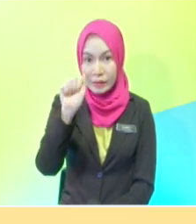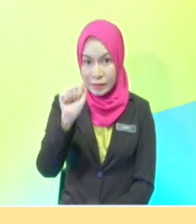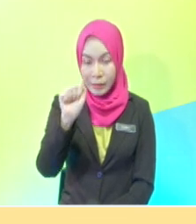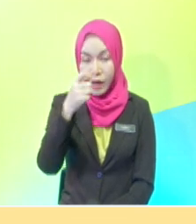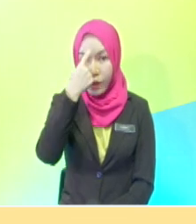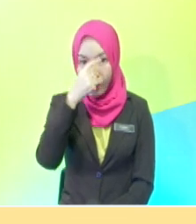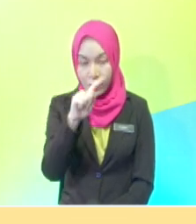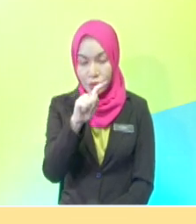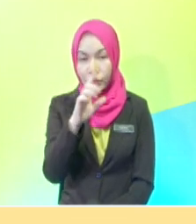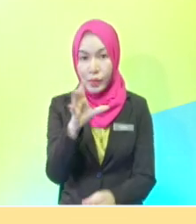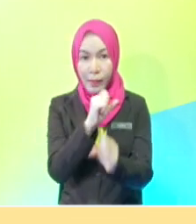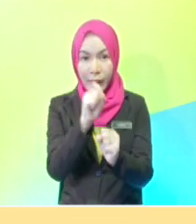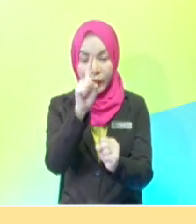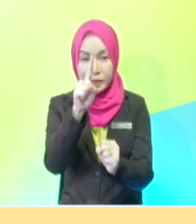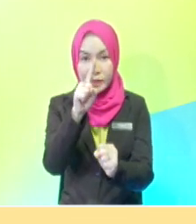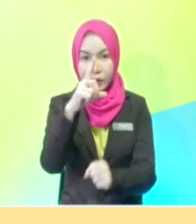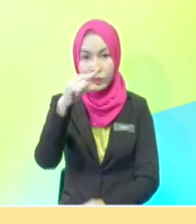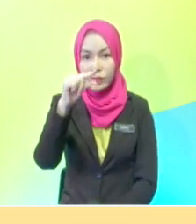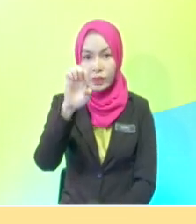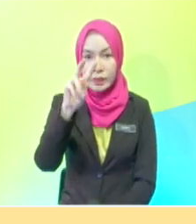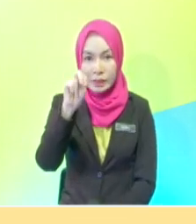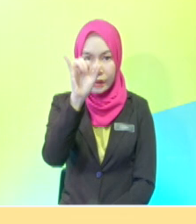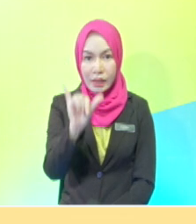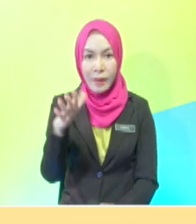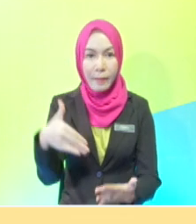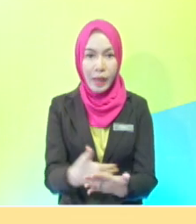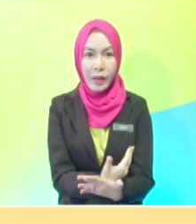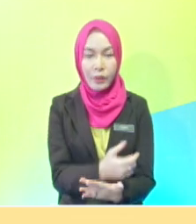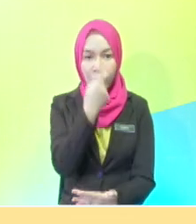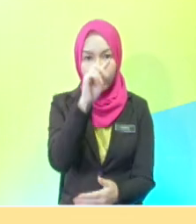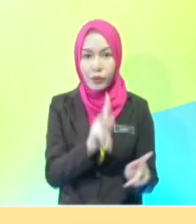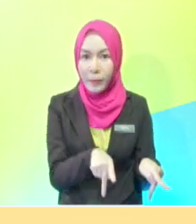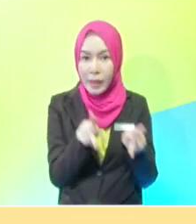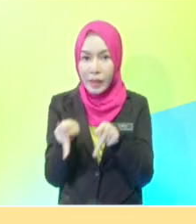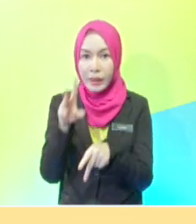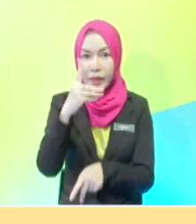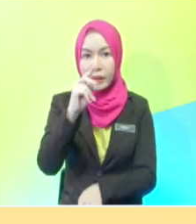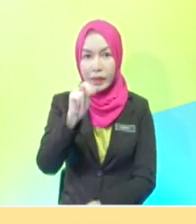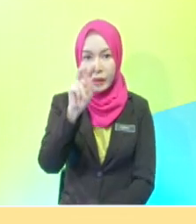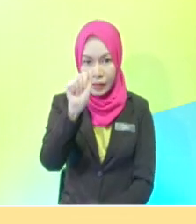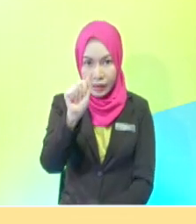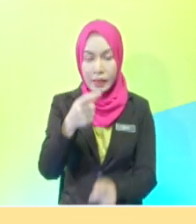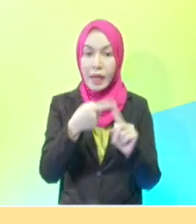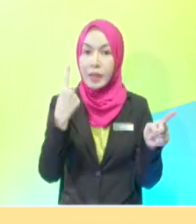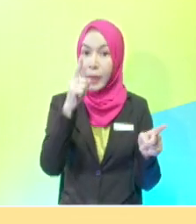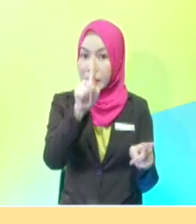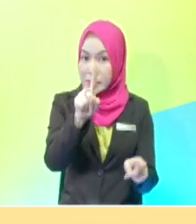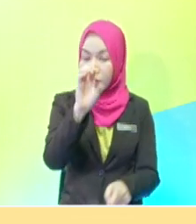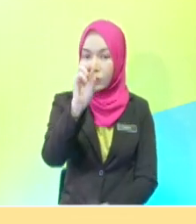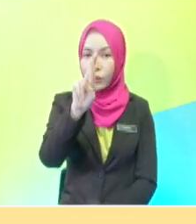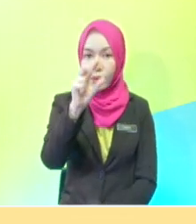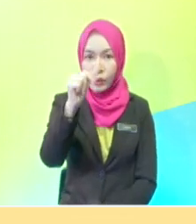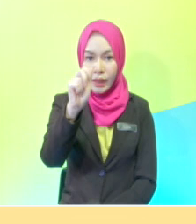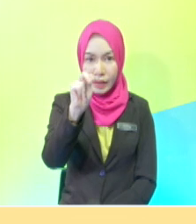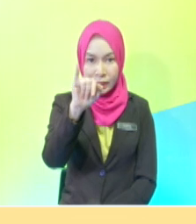genetik melibatkan pemindahan segmen di net daripada satu organisme kepada organisme yang lain